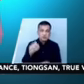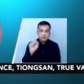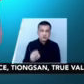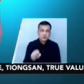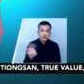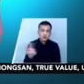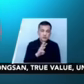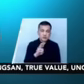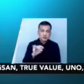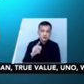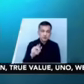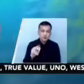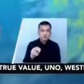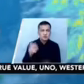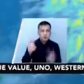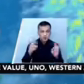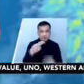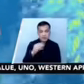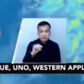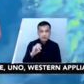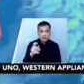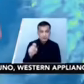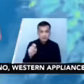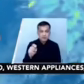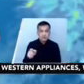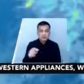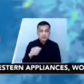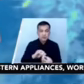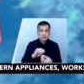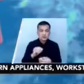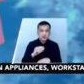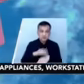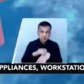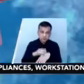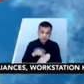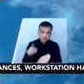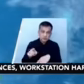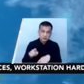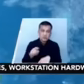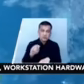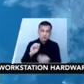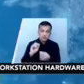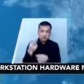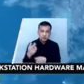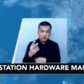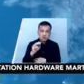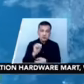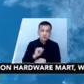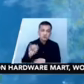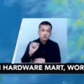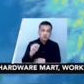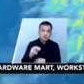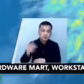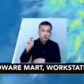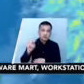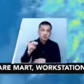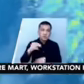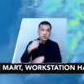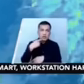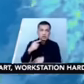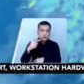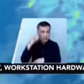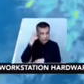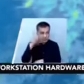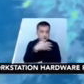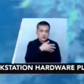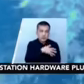o Hanging Habagat. Nakataas po ngayon ang signal number 2. Diyan po yan sa may Ilocos Norte, Apayao, eastern portion ng Kalinga, Cagayan,